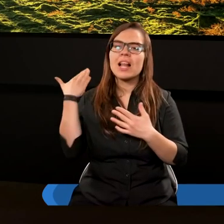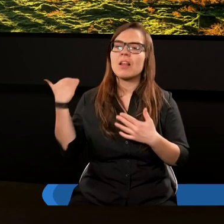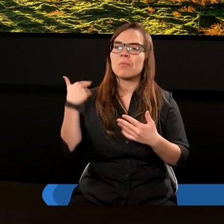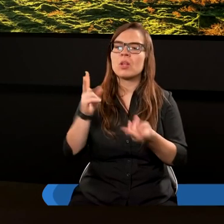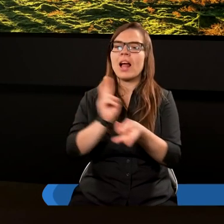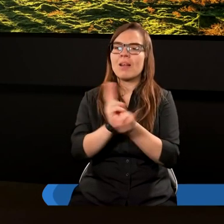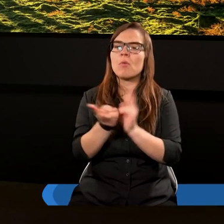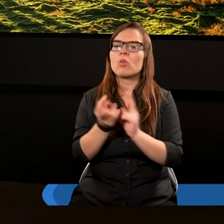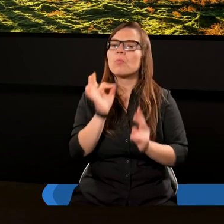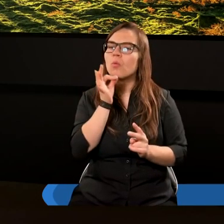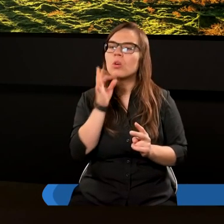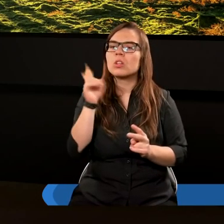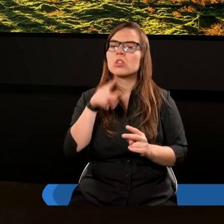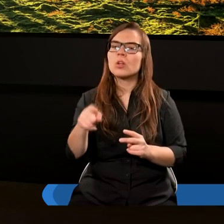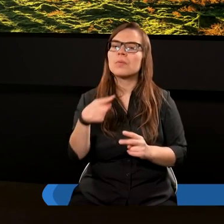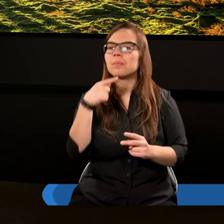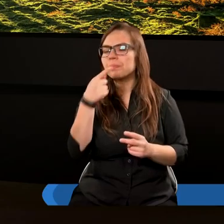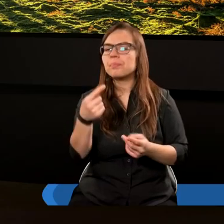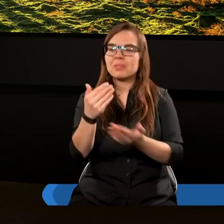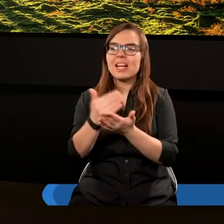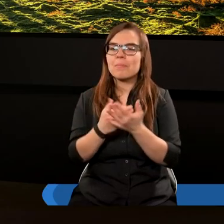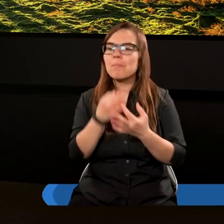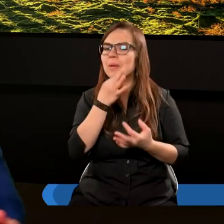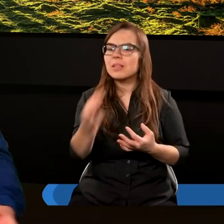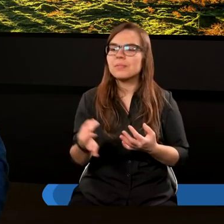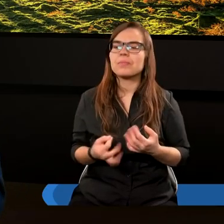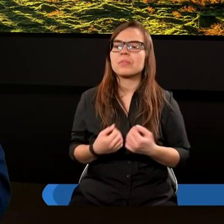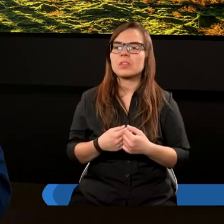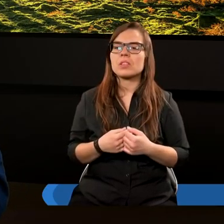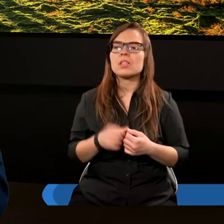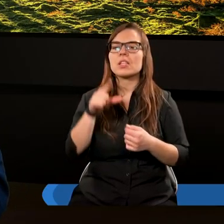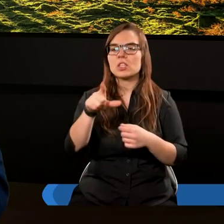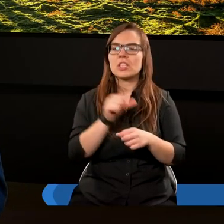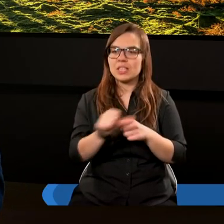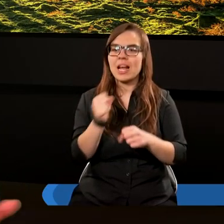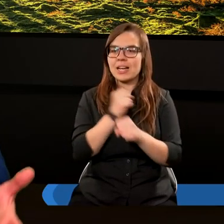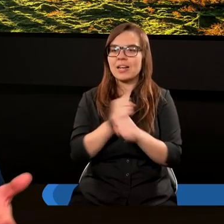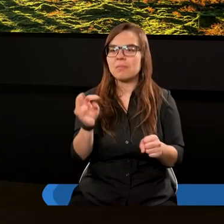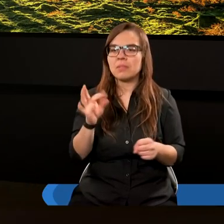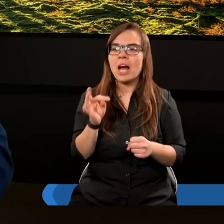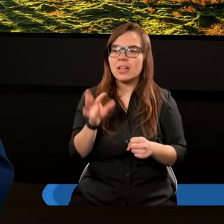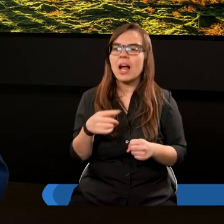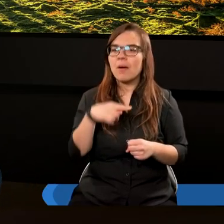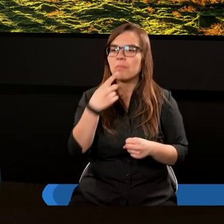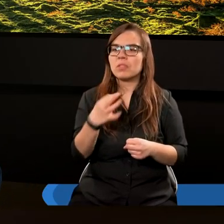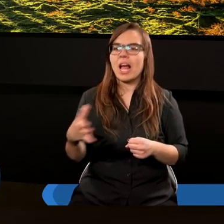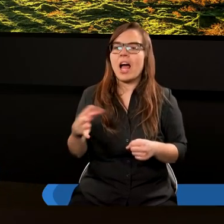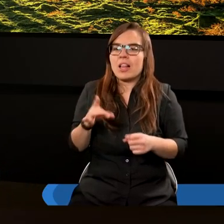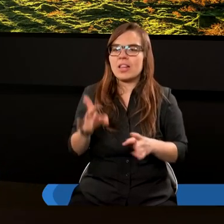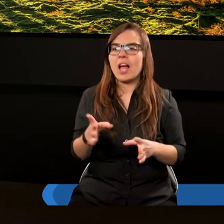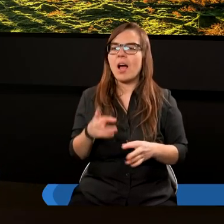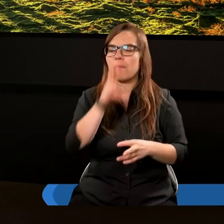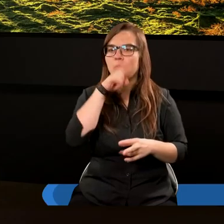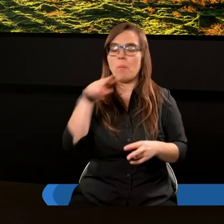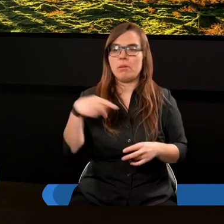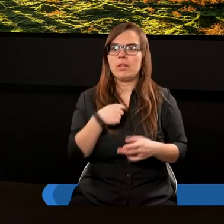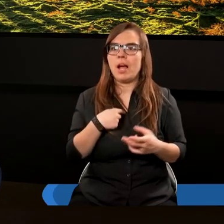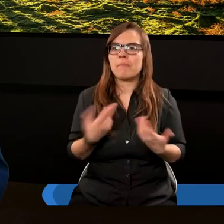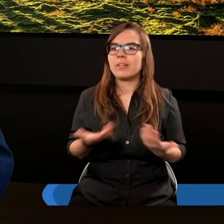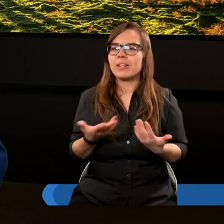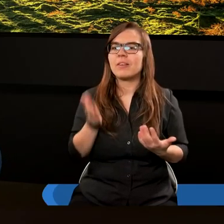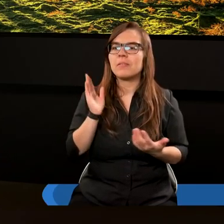spotkaniu młodzieżowym i ktoś tak zadał mi to pytanie. Grzysiek, jesteś zbawiony? Ja powiedziałem tak od razu. Tak popatrzyli na mnie.